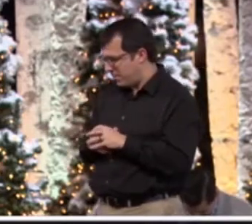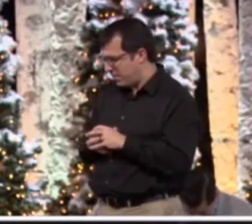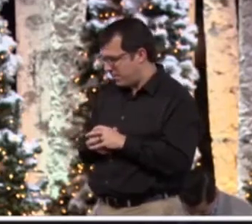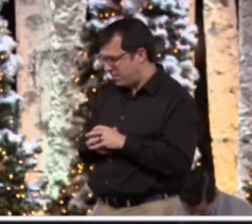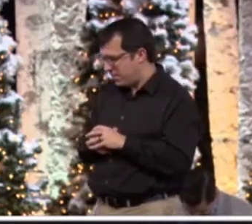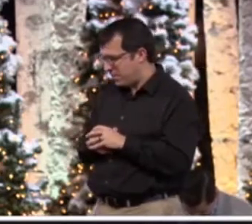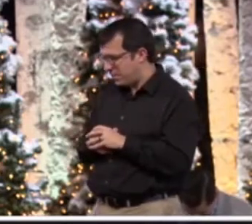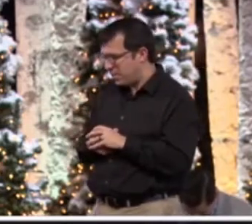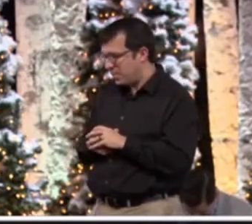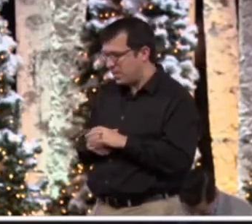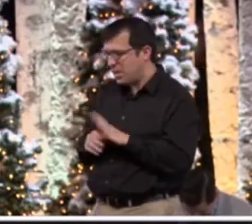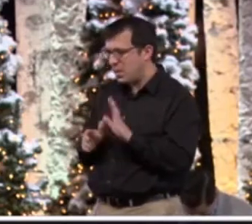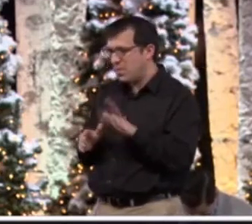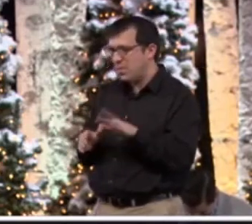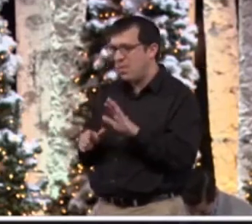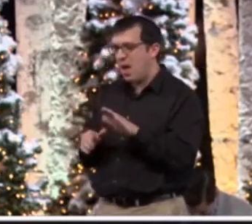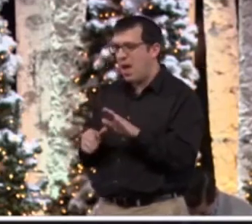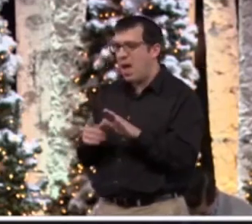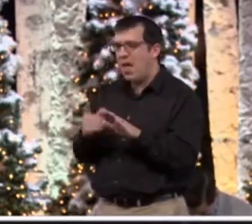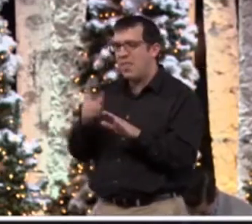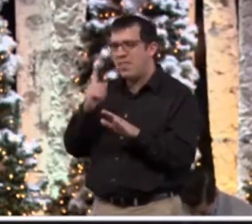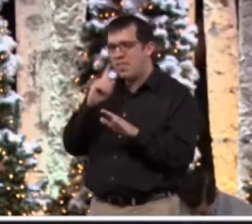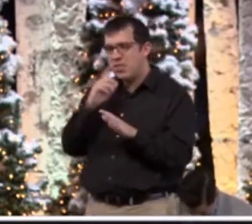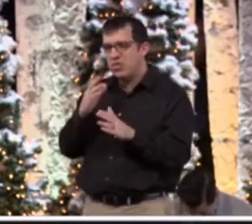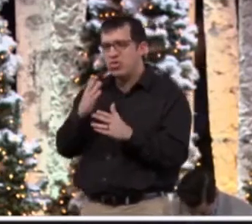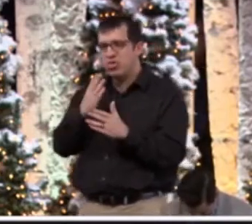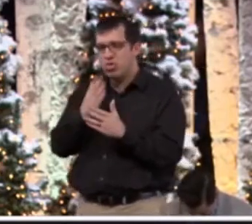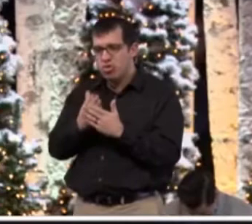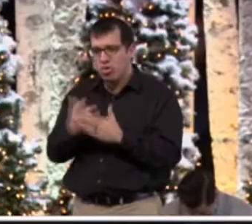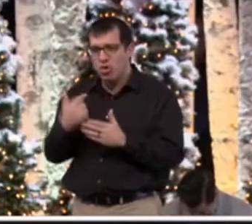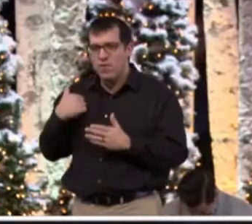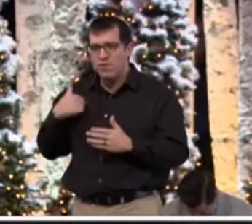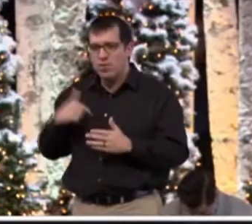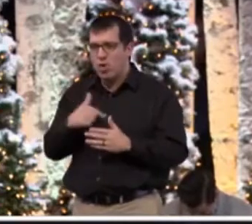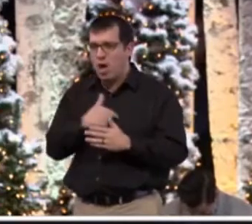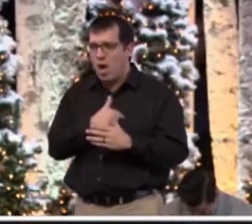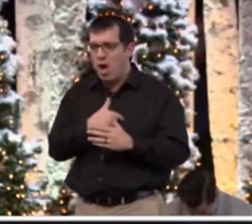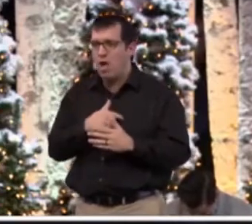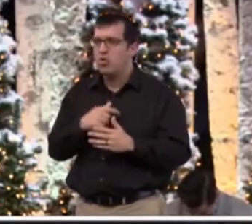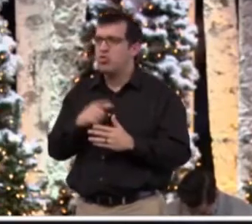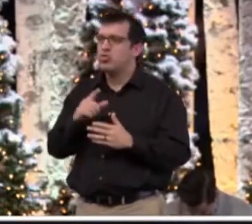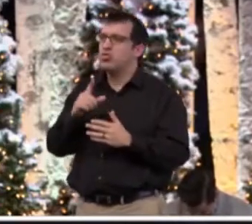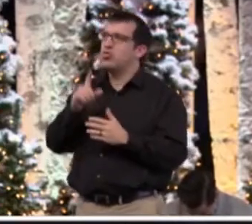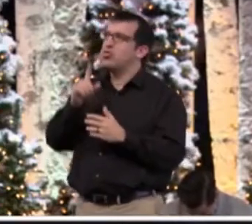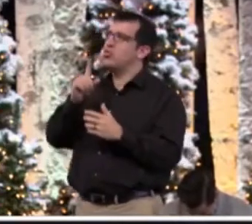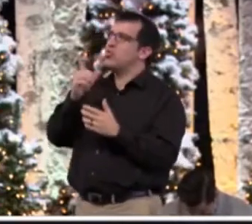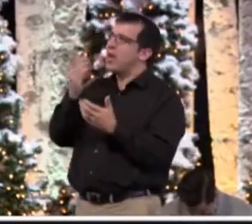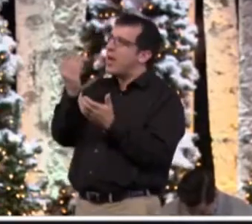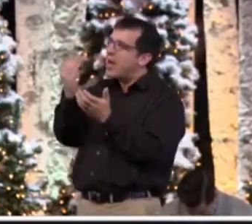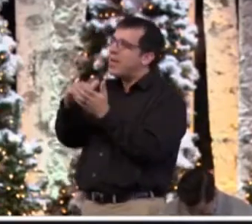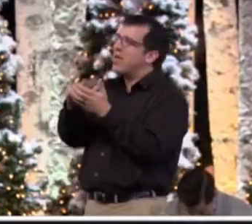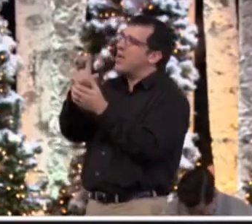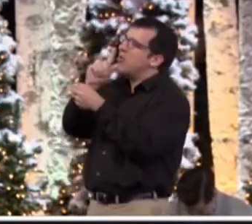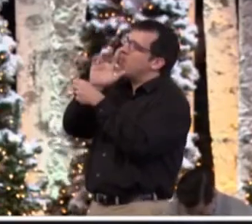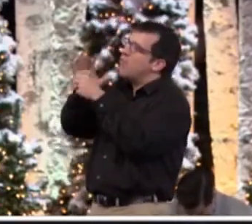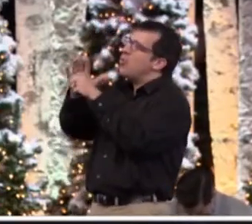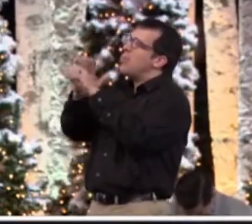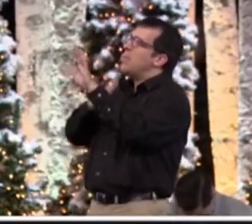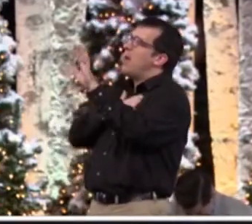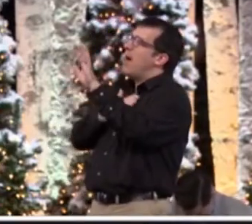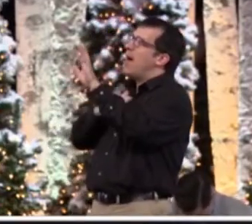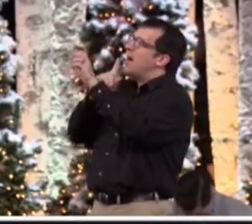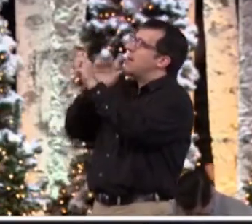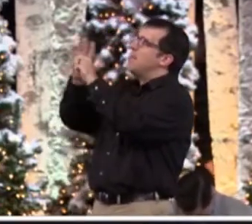तर मलाई लाग्छ यो समय भनेको हामीले हाम्रो संकल्पलाई फेरि एकपटक पक्का गर्ने एक राम्रो समय हो।